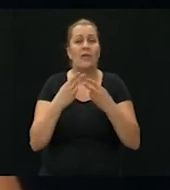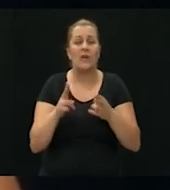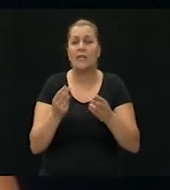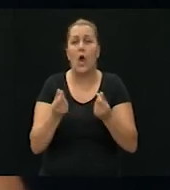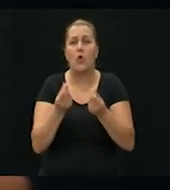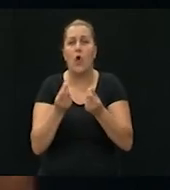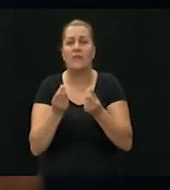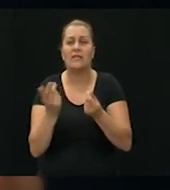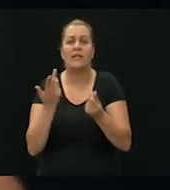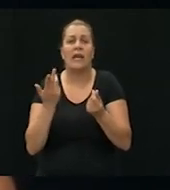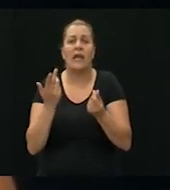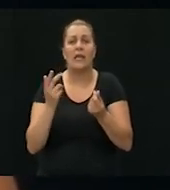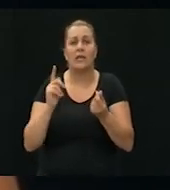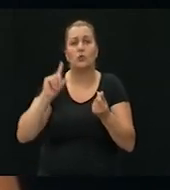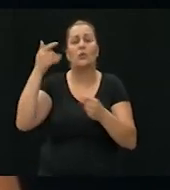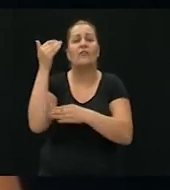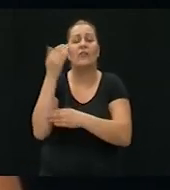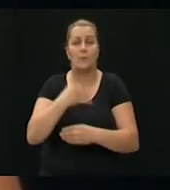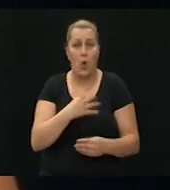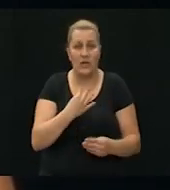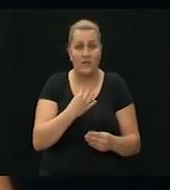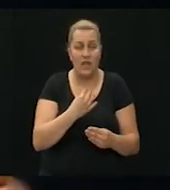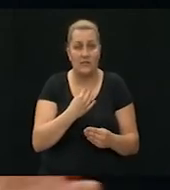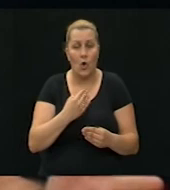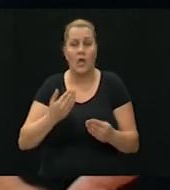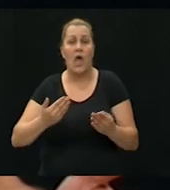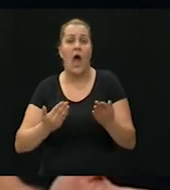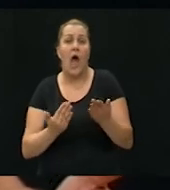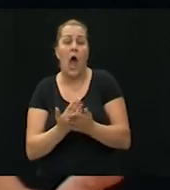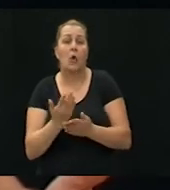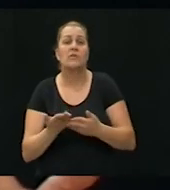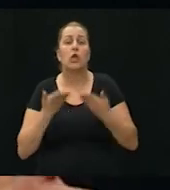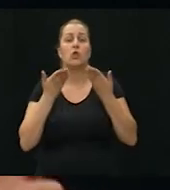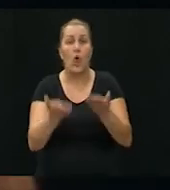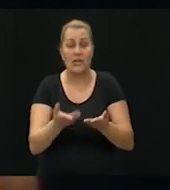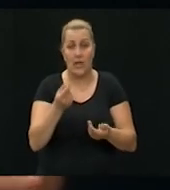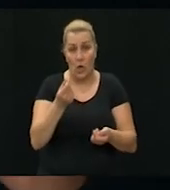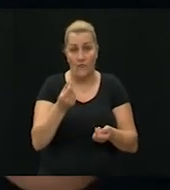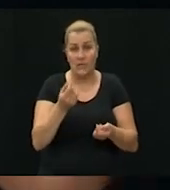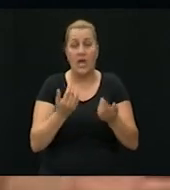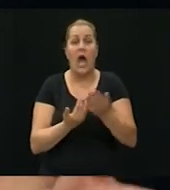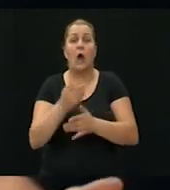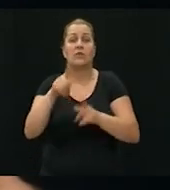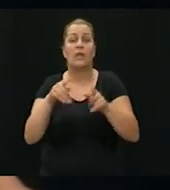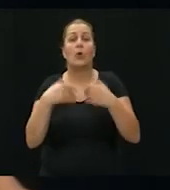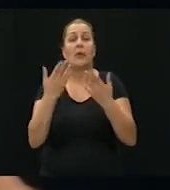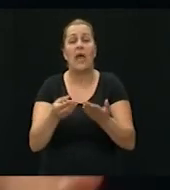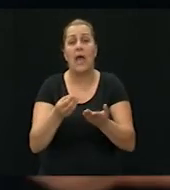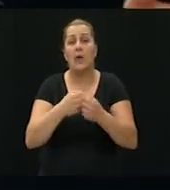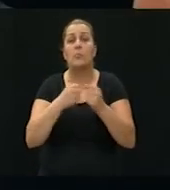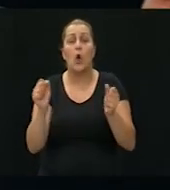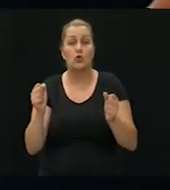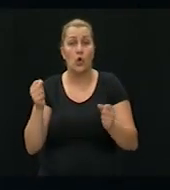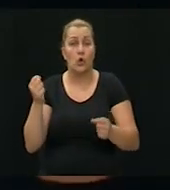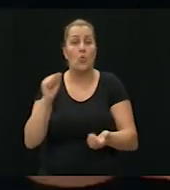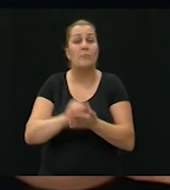kao novac nekih, šta ja znam, firma u Hrvatskoj. Ako se donira novac i ako se nekome dadne prostora u medijima